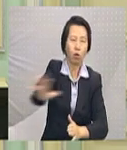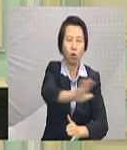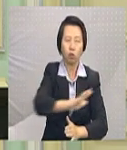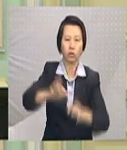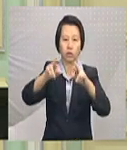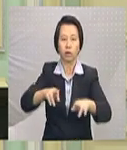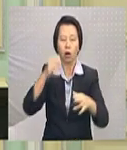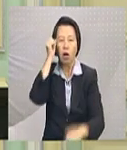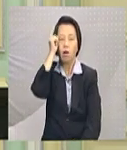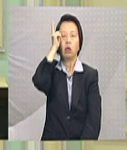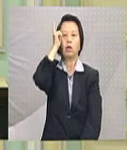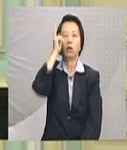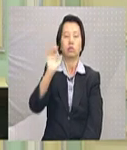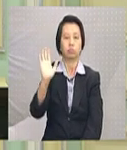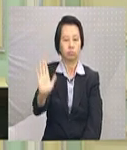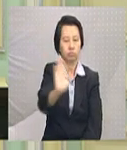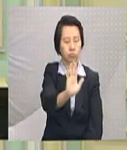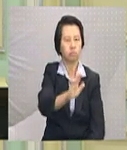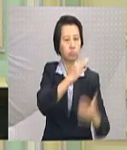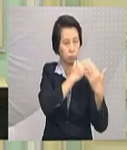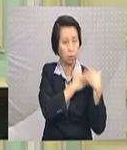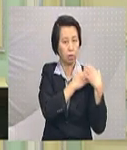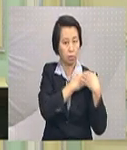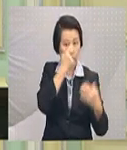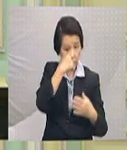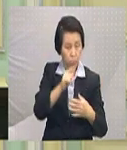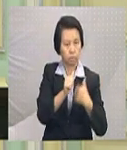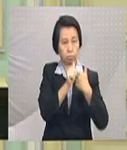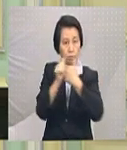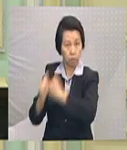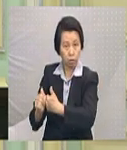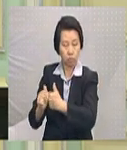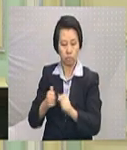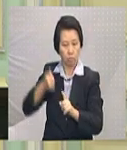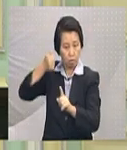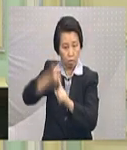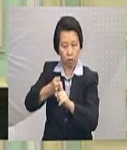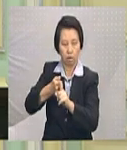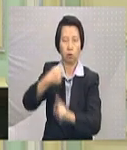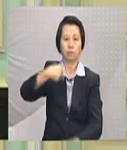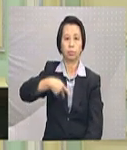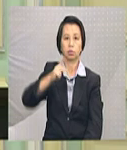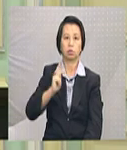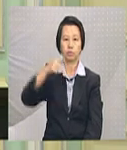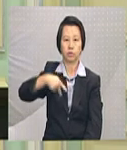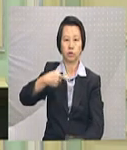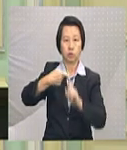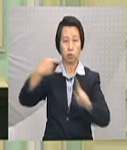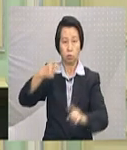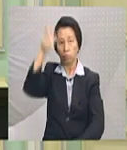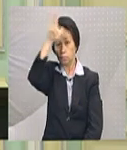tentang tanggungjawab mereka untuk mematuhi setiap arahan yang dikeluarkan oleh pihak